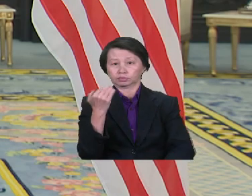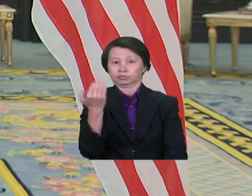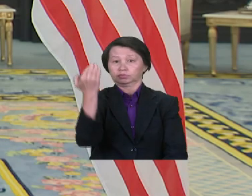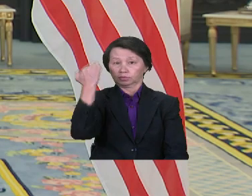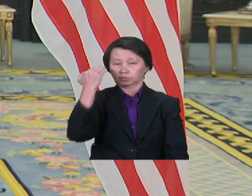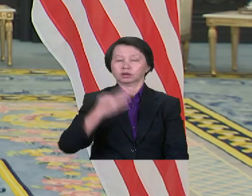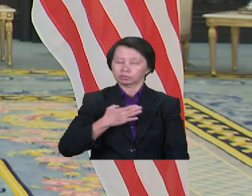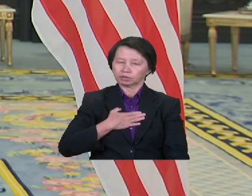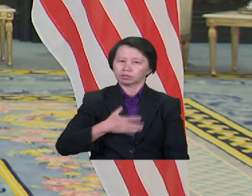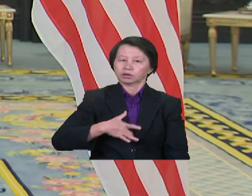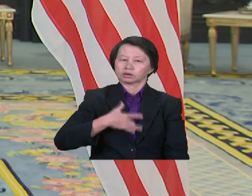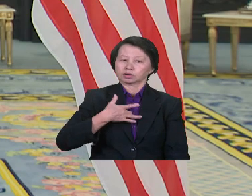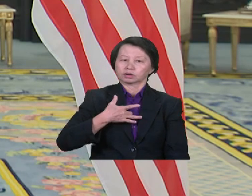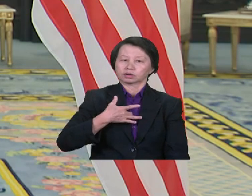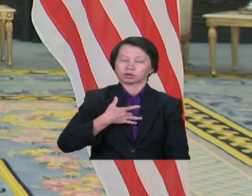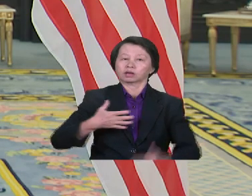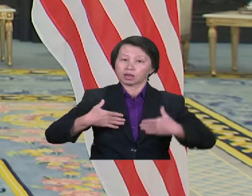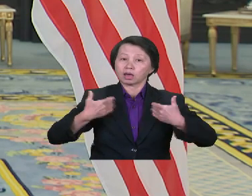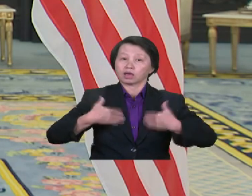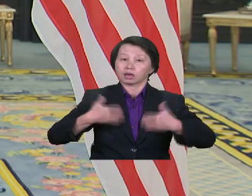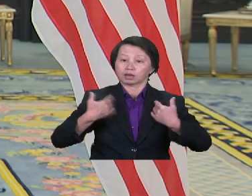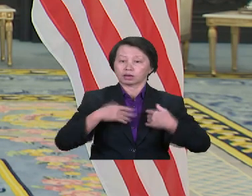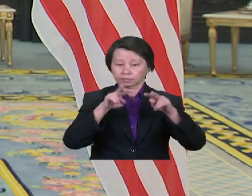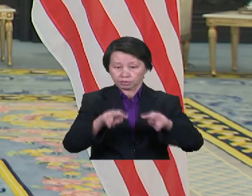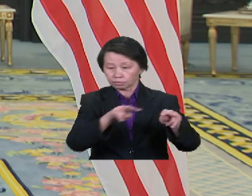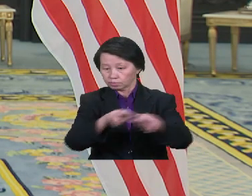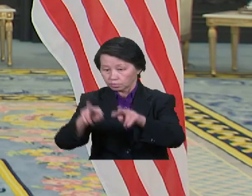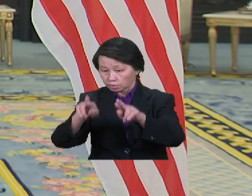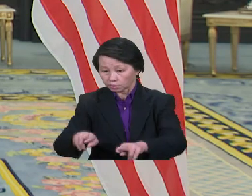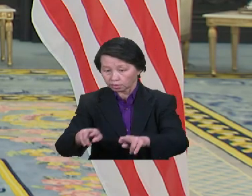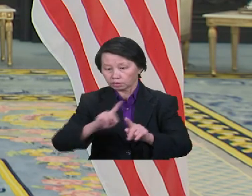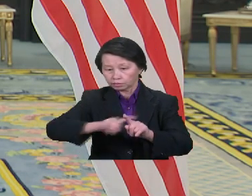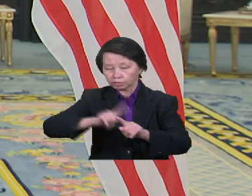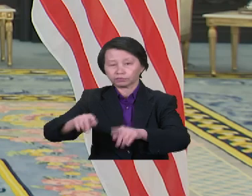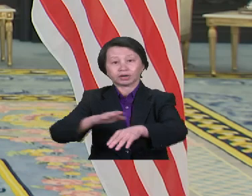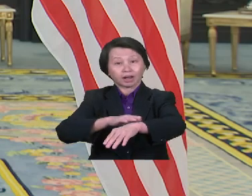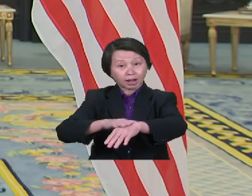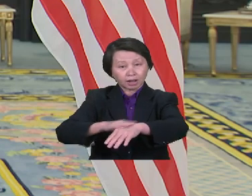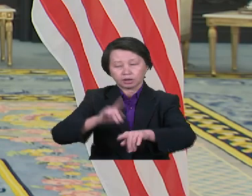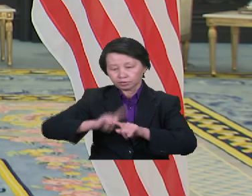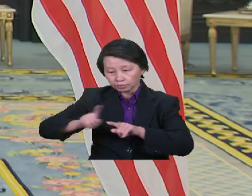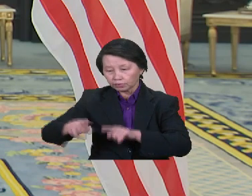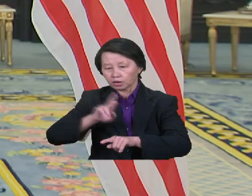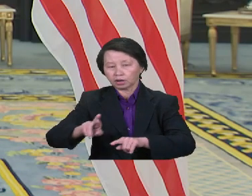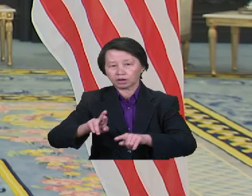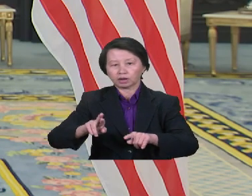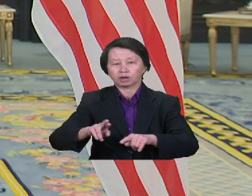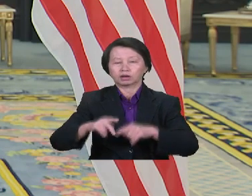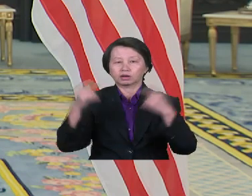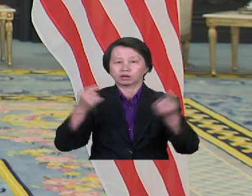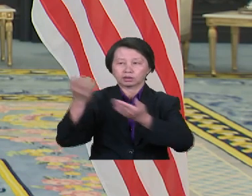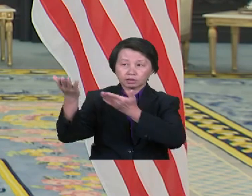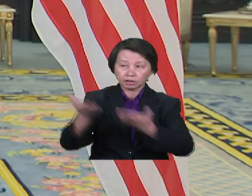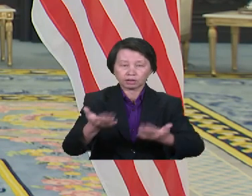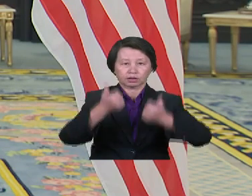beta juga merasa amat sukacita melihat rakyat Beta dari pbilang bangsa dan agama menyambut kedatangan satu